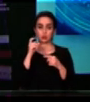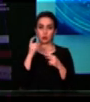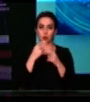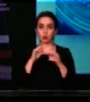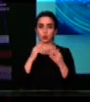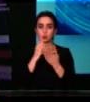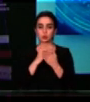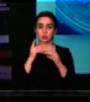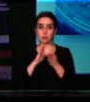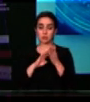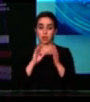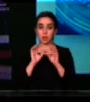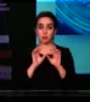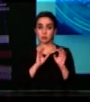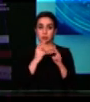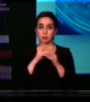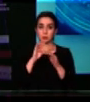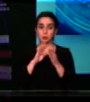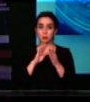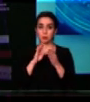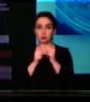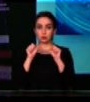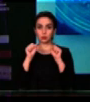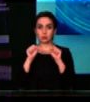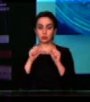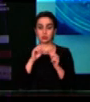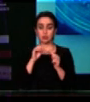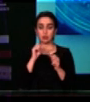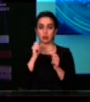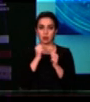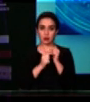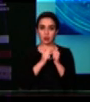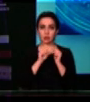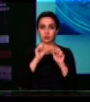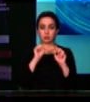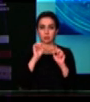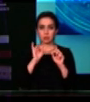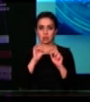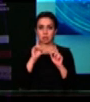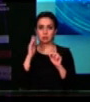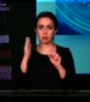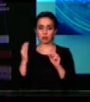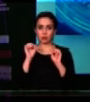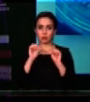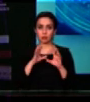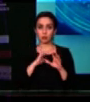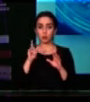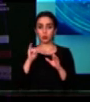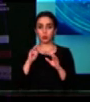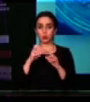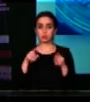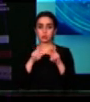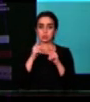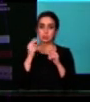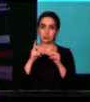они временно хранятся для обеспечения бесперебойной передачи. И в каждом из них могут возникнуть угрозы целостности и